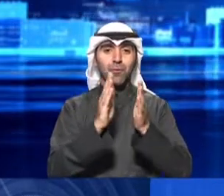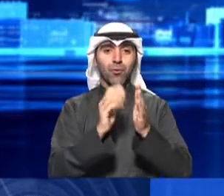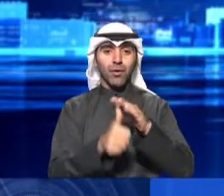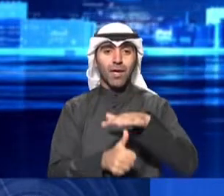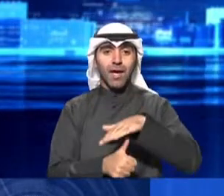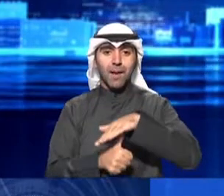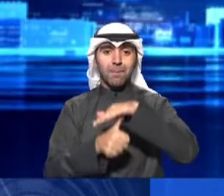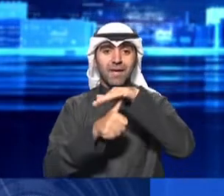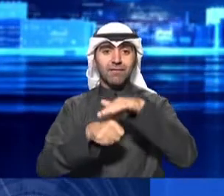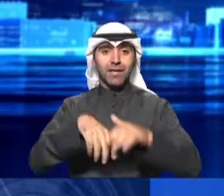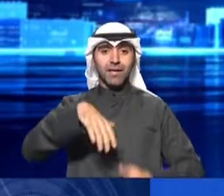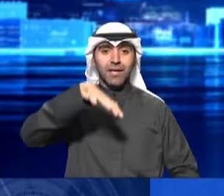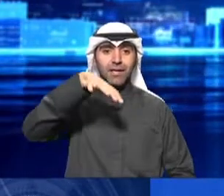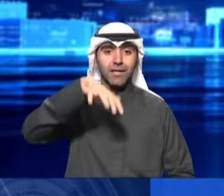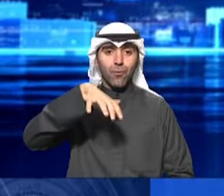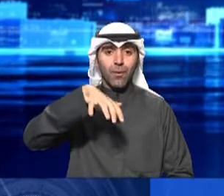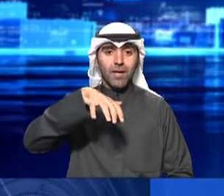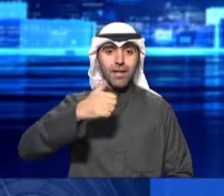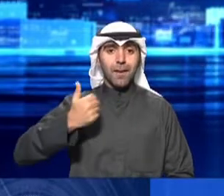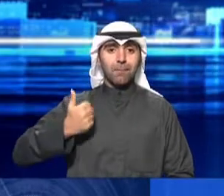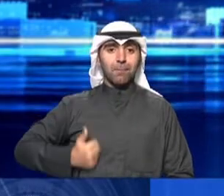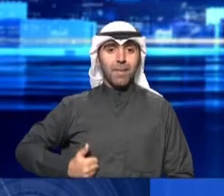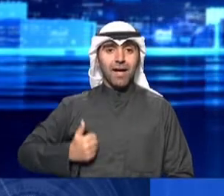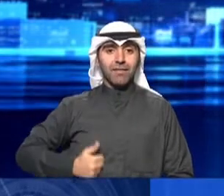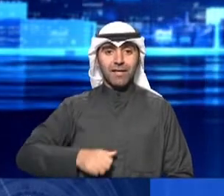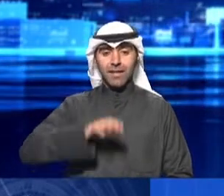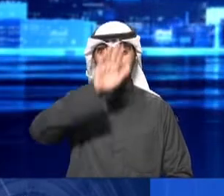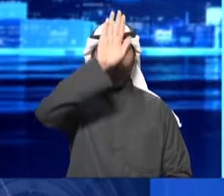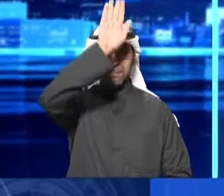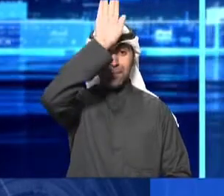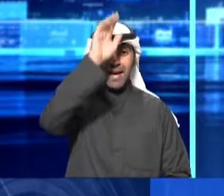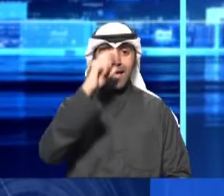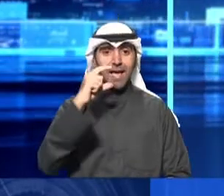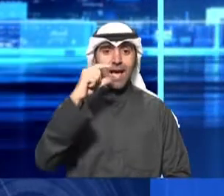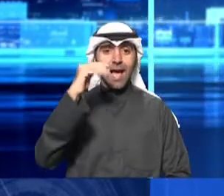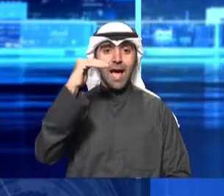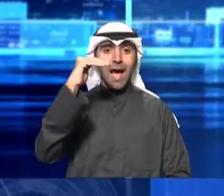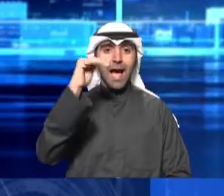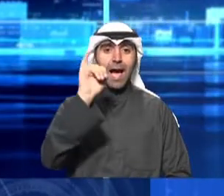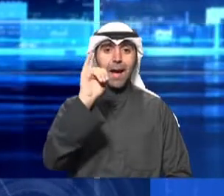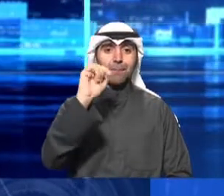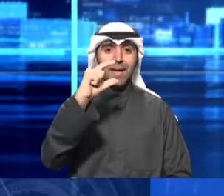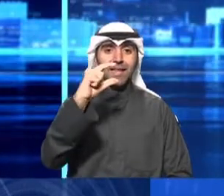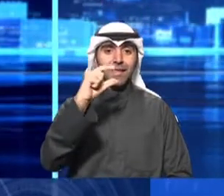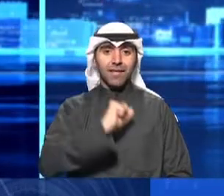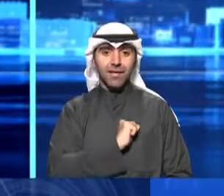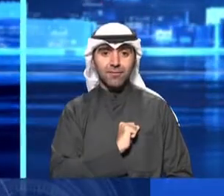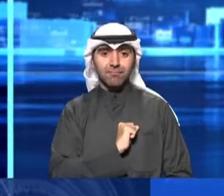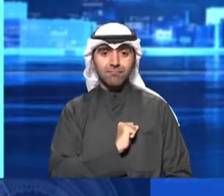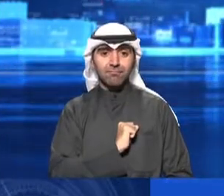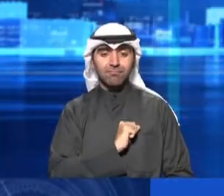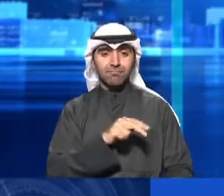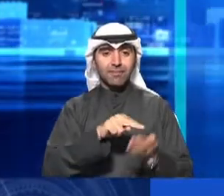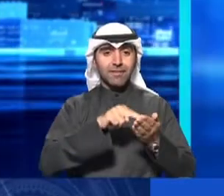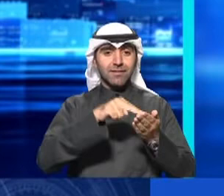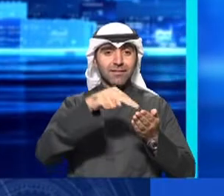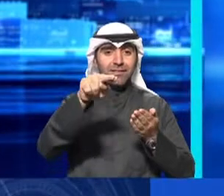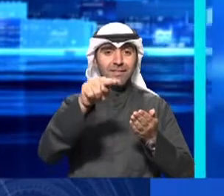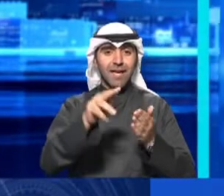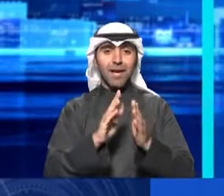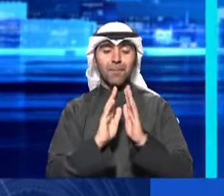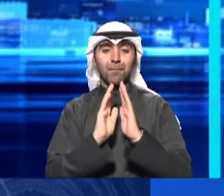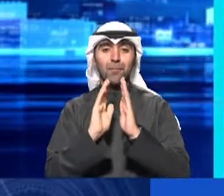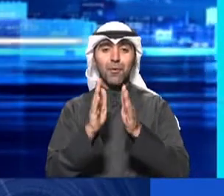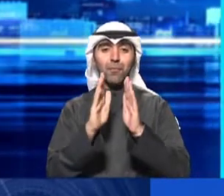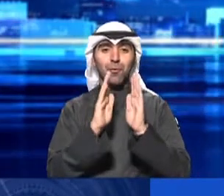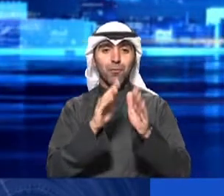الجلالة الملك حمد بن عيسى بن سلمان آل خليفة ملك مملكة البحرين الشقيقة. ضمنها